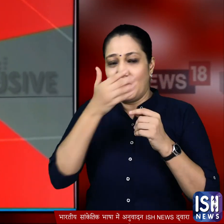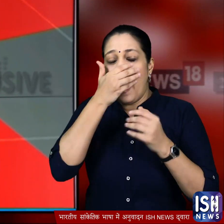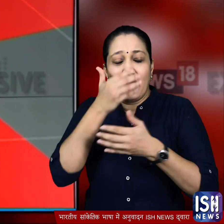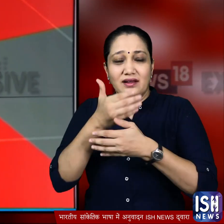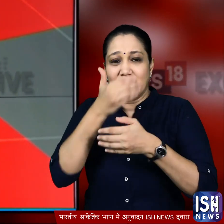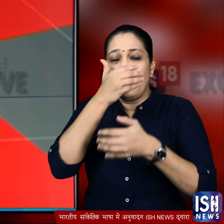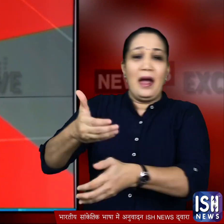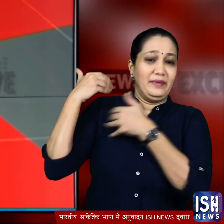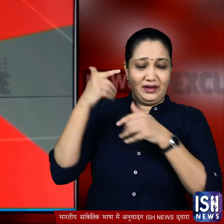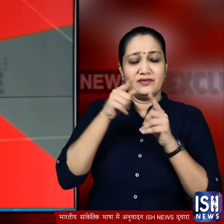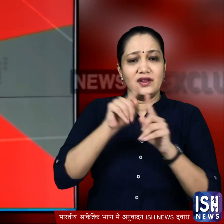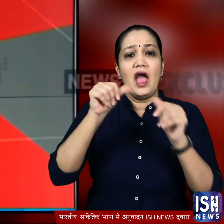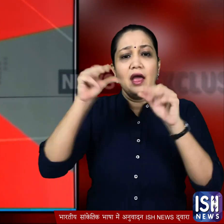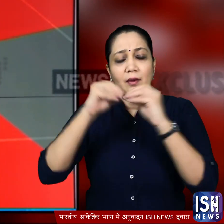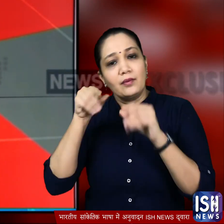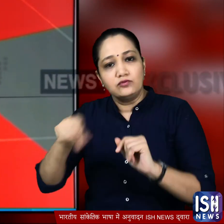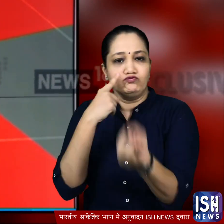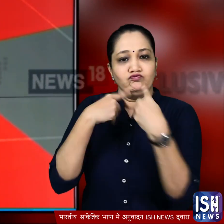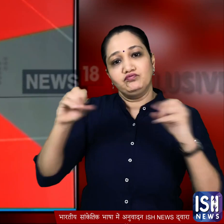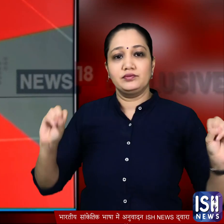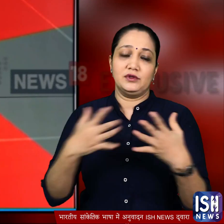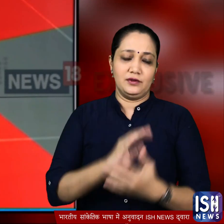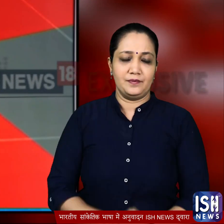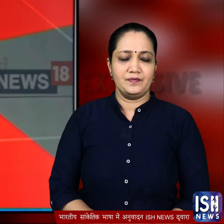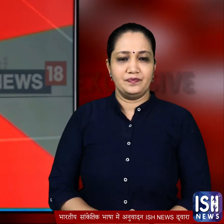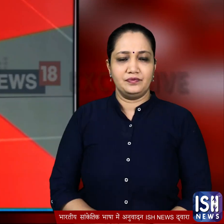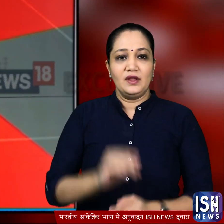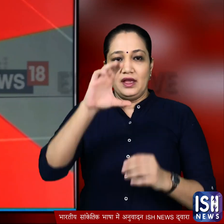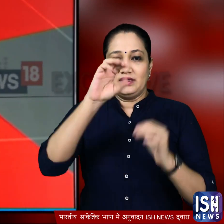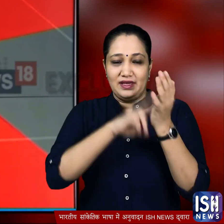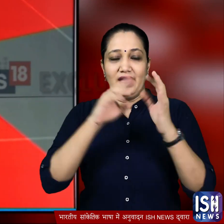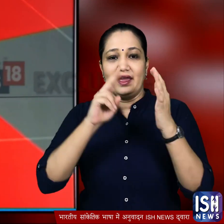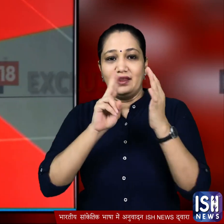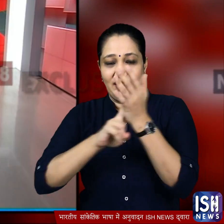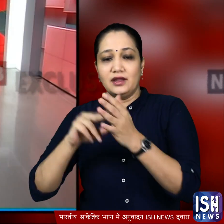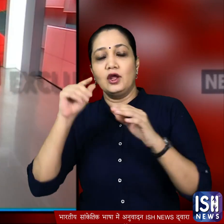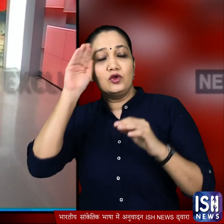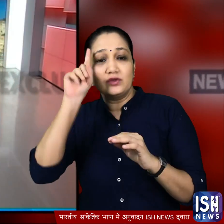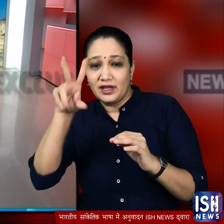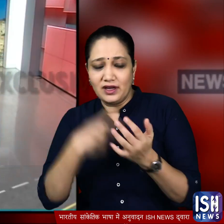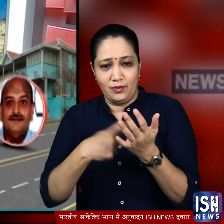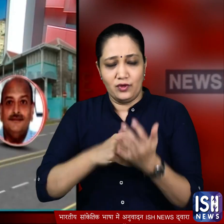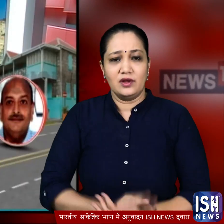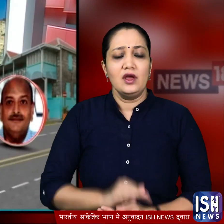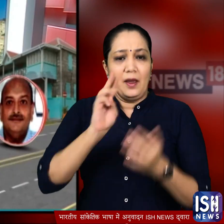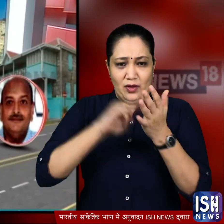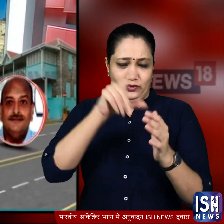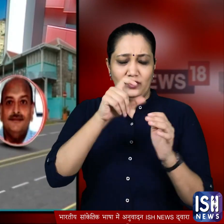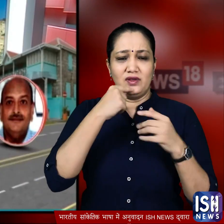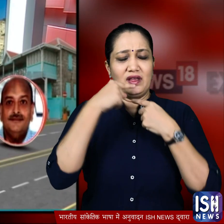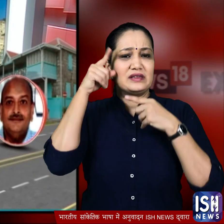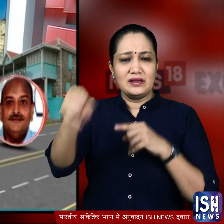की जांच एंटीगा एंड बारबुडा पुलिस ने शुरू कर दी। सीएनएन न्यूज 18 की रिपोर्ट है कि मेहुल चोकसी ने आरोप लगाया